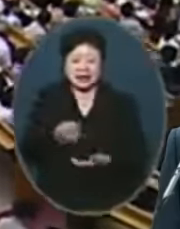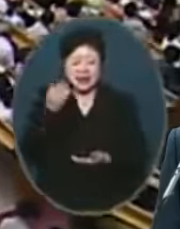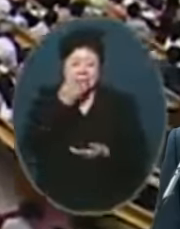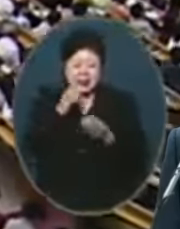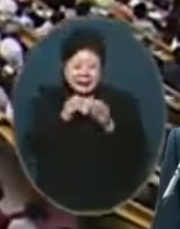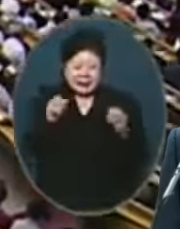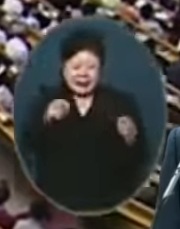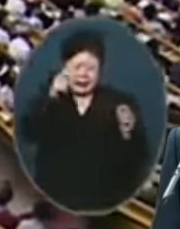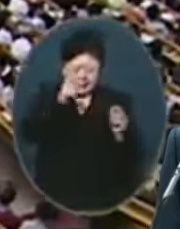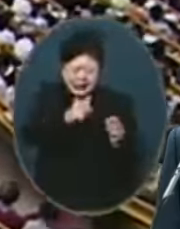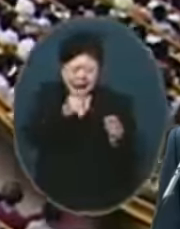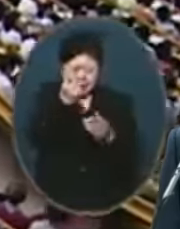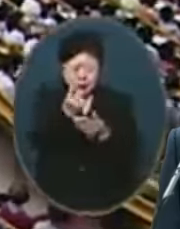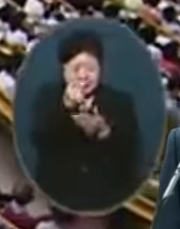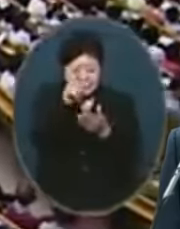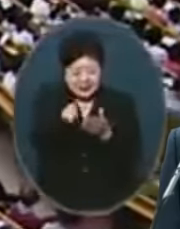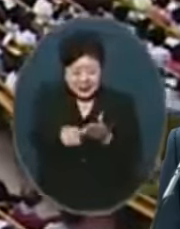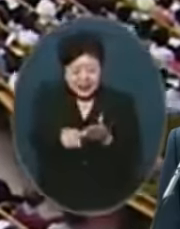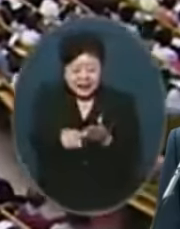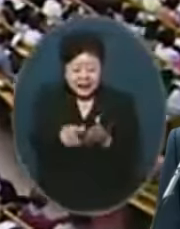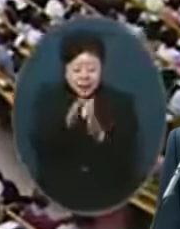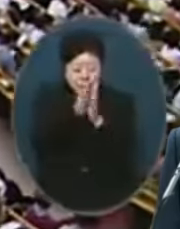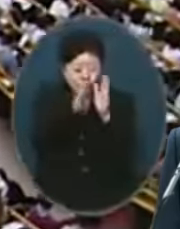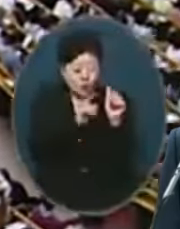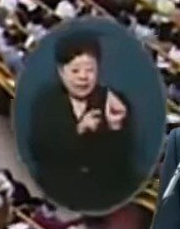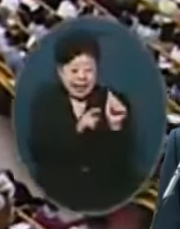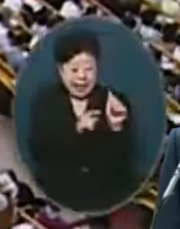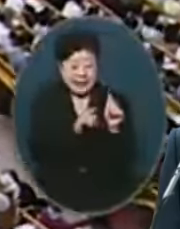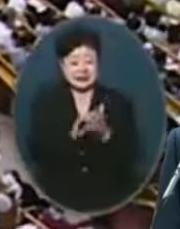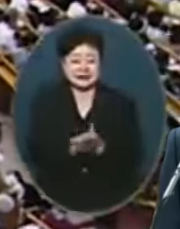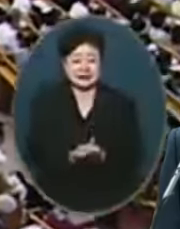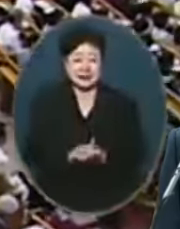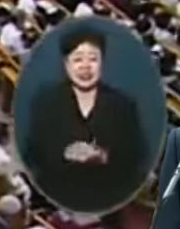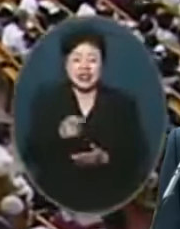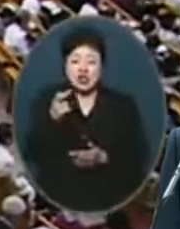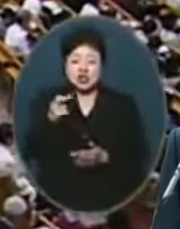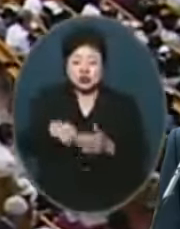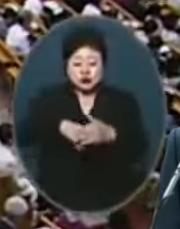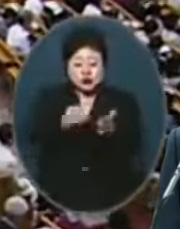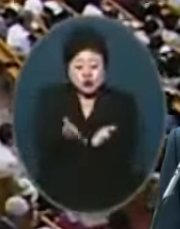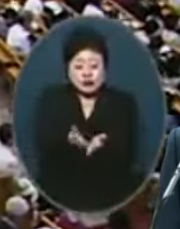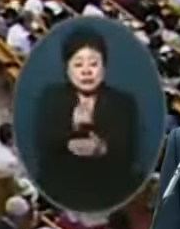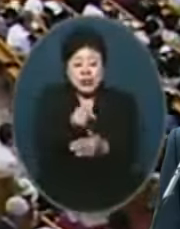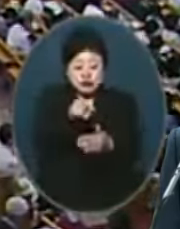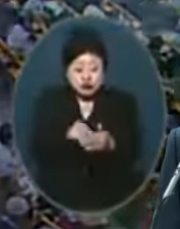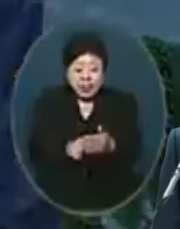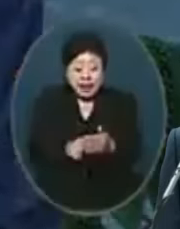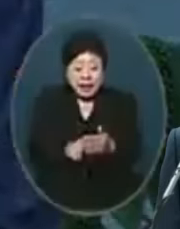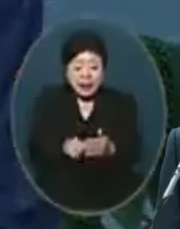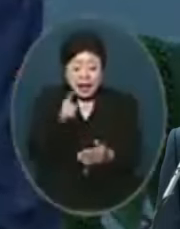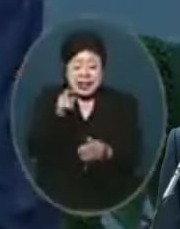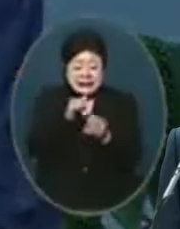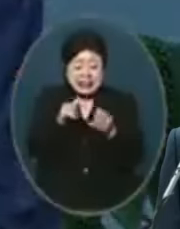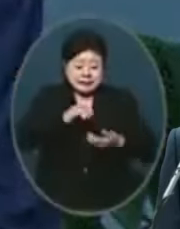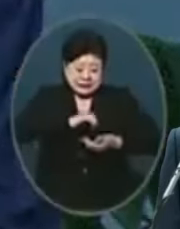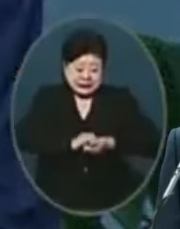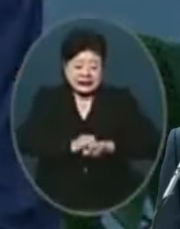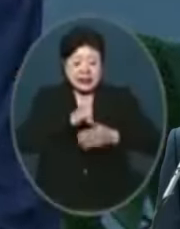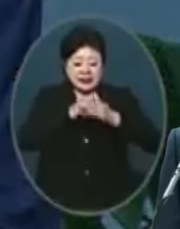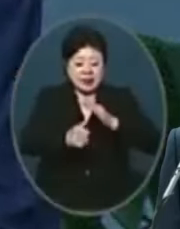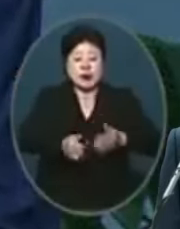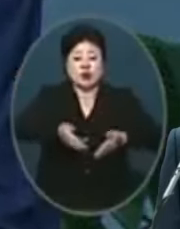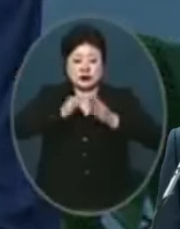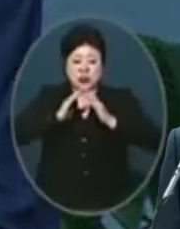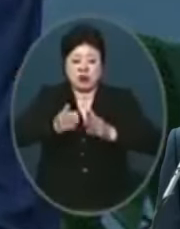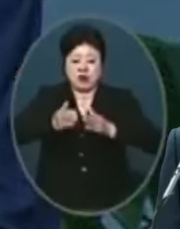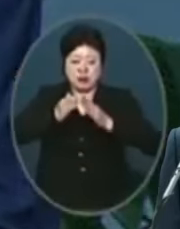가나안 땅 가까이 있을 때 모세는 열두 지파 중에 한 사람씩 대표자를